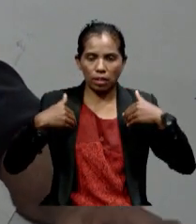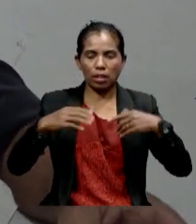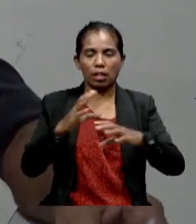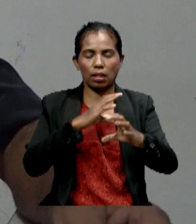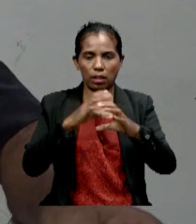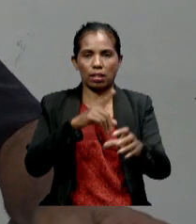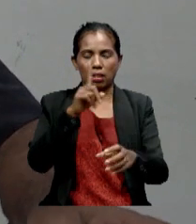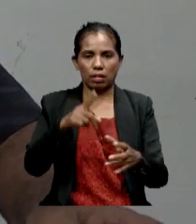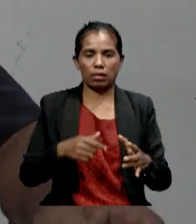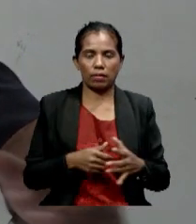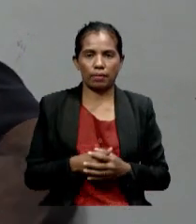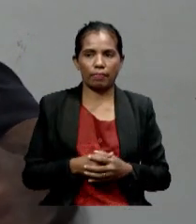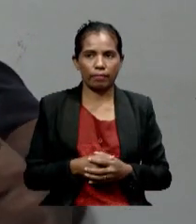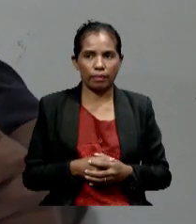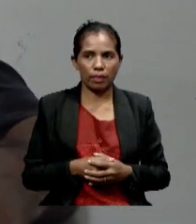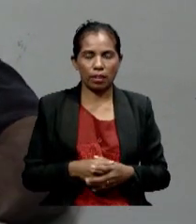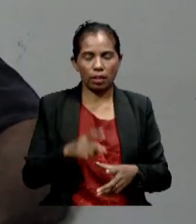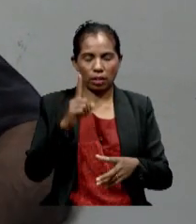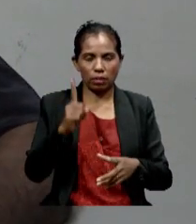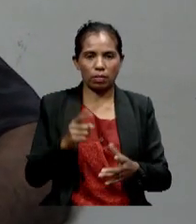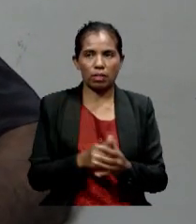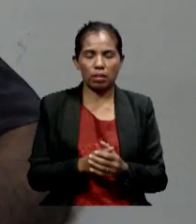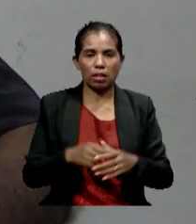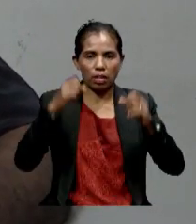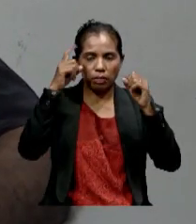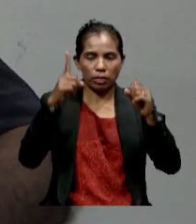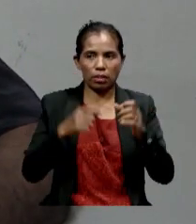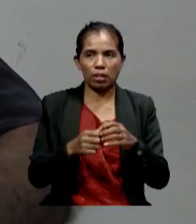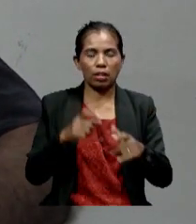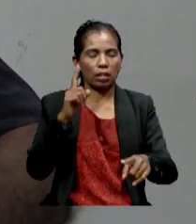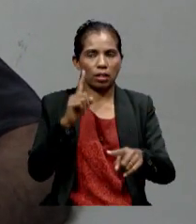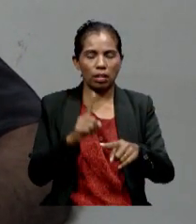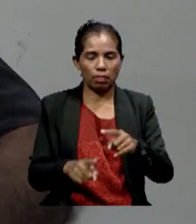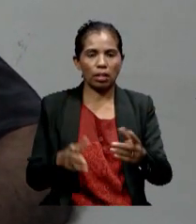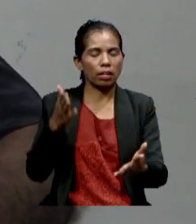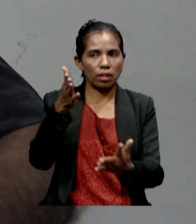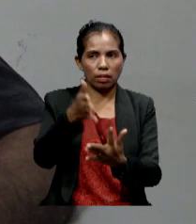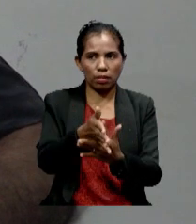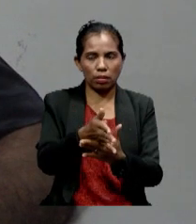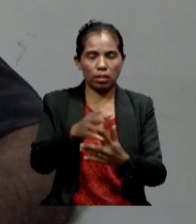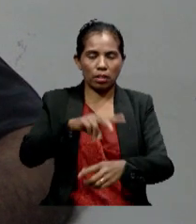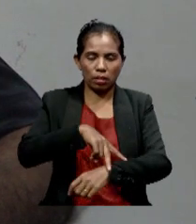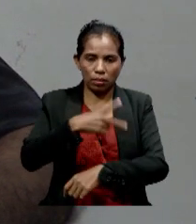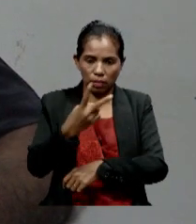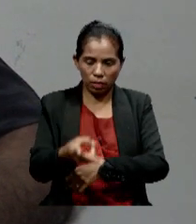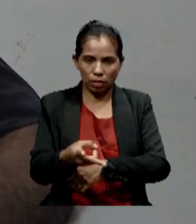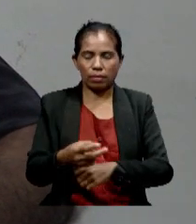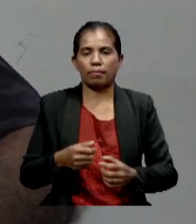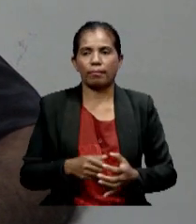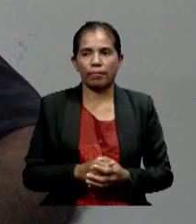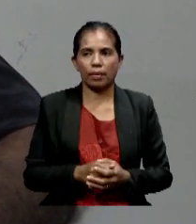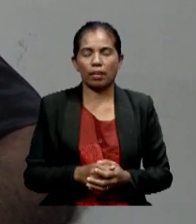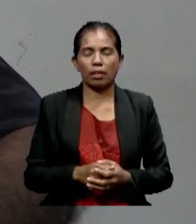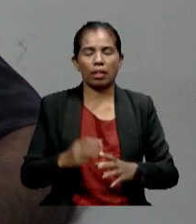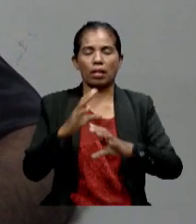ne Sera ni dia yang tahu ni aku fora ni level ya tu ultrapasa tahu ni mono tu, di